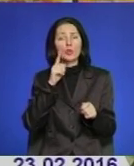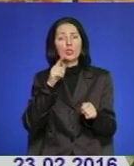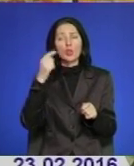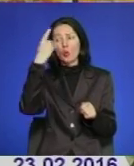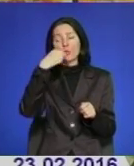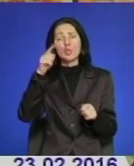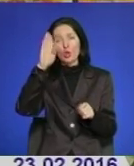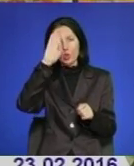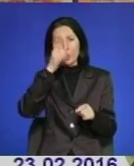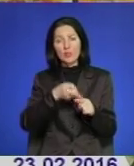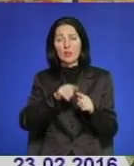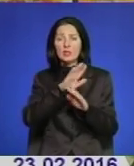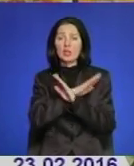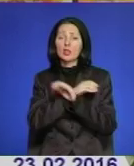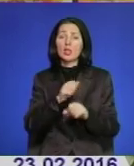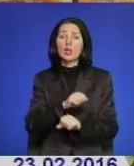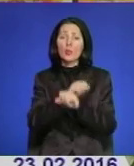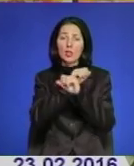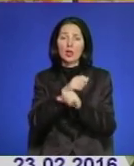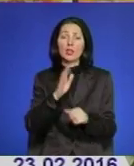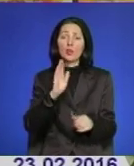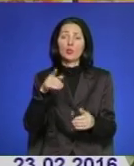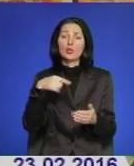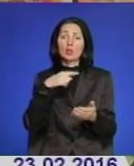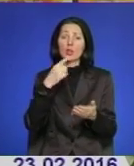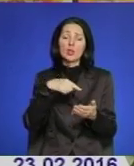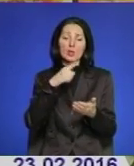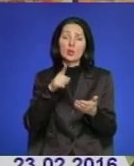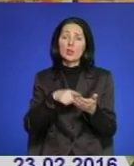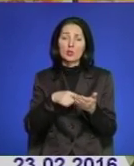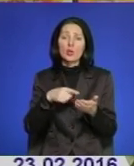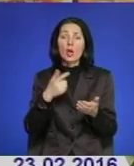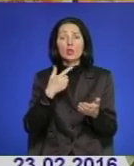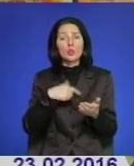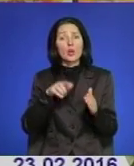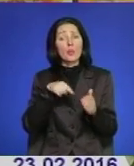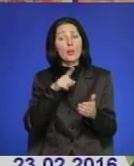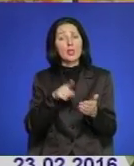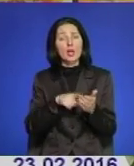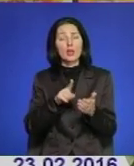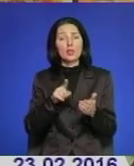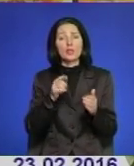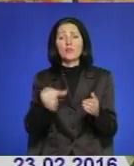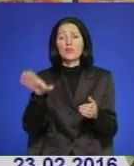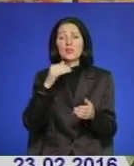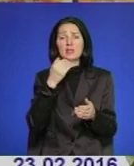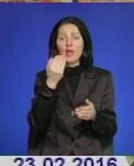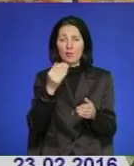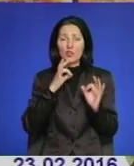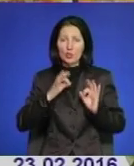і ставлячи собі запитання, чи усе вони роблять на своїх місцях, щоб бути гідними